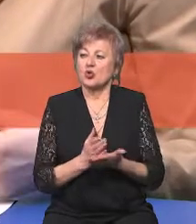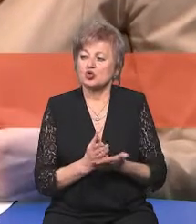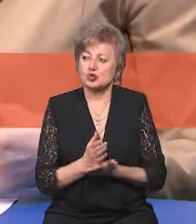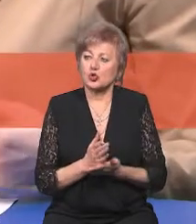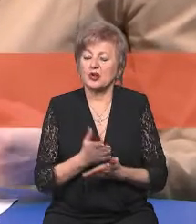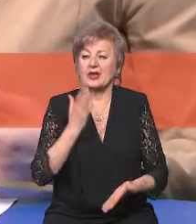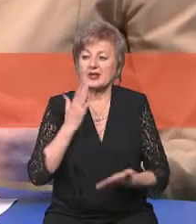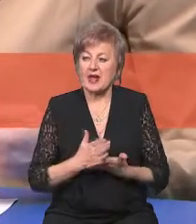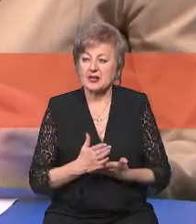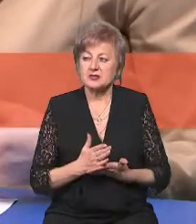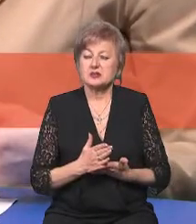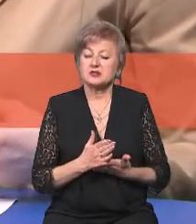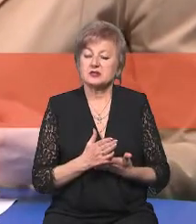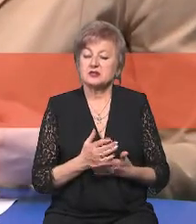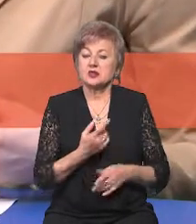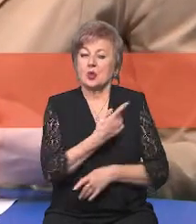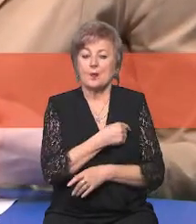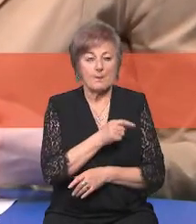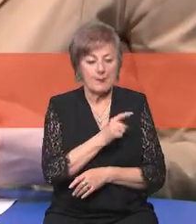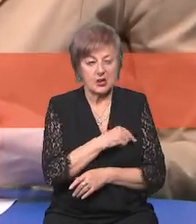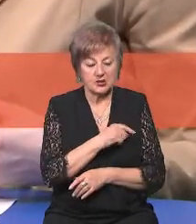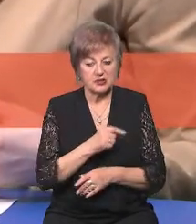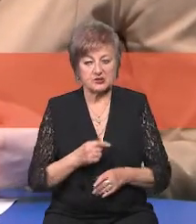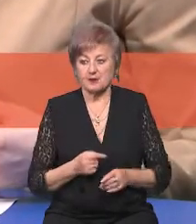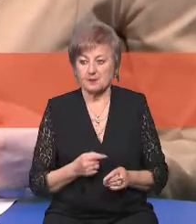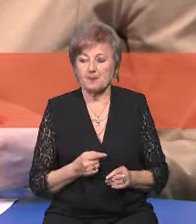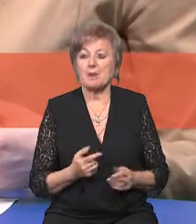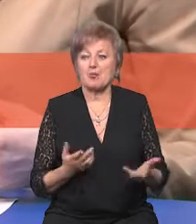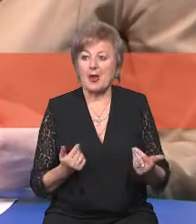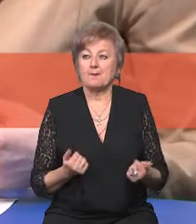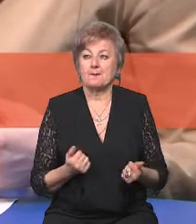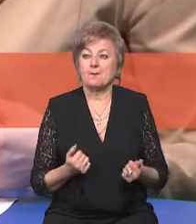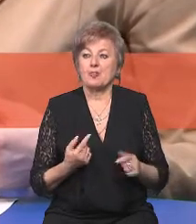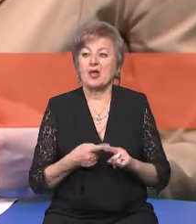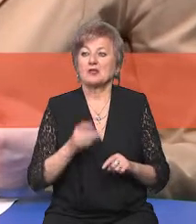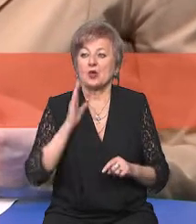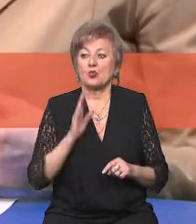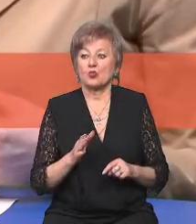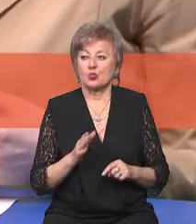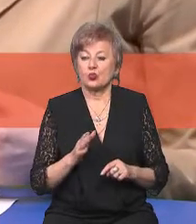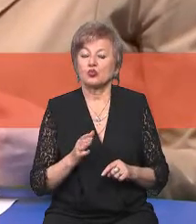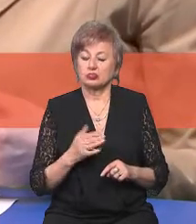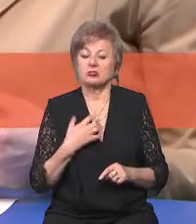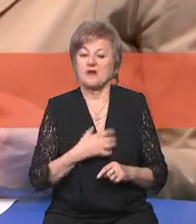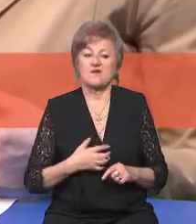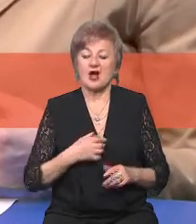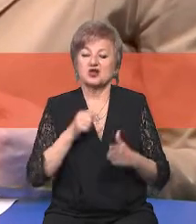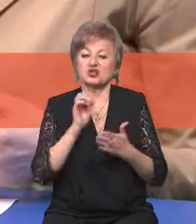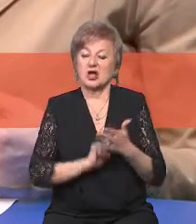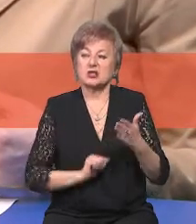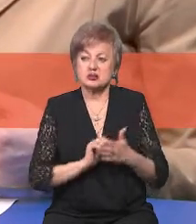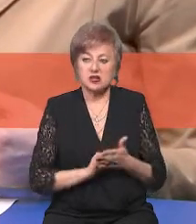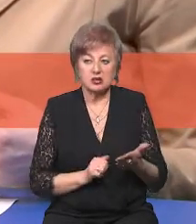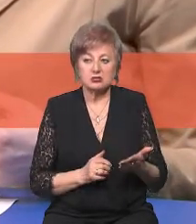чи є у конкретній лікарні такі спеціалісти. Безперечно. Це буде мати пріоритетне значення. Є